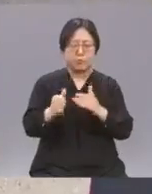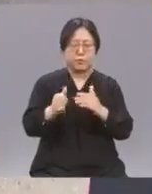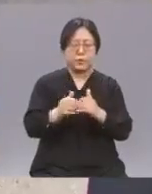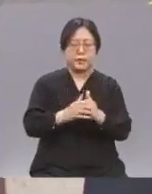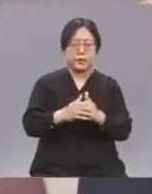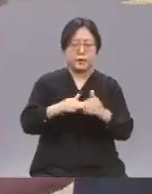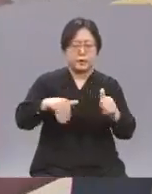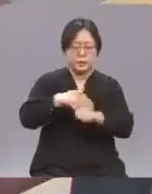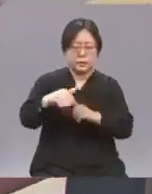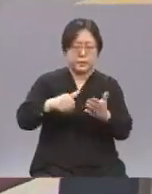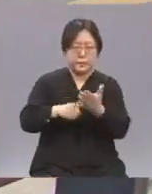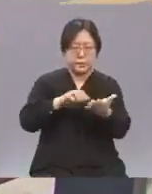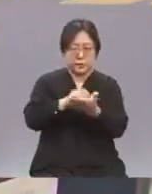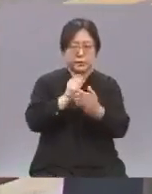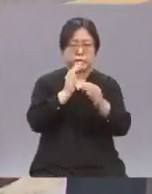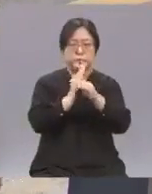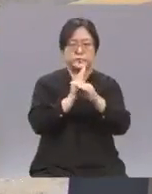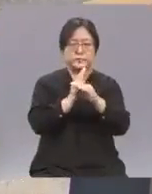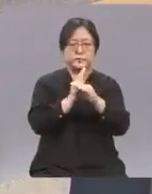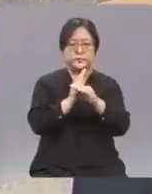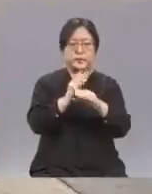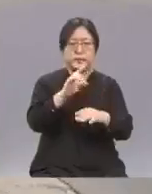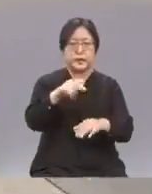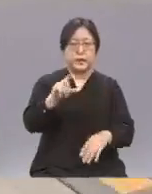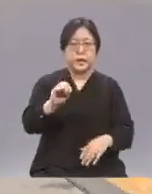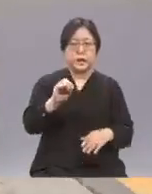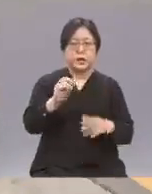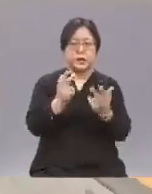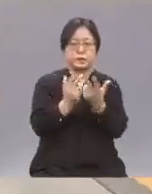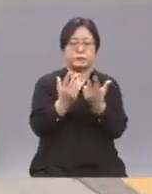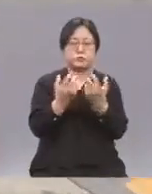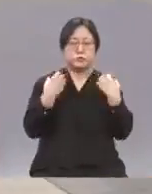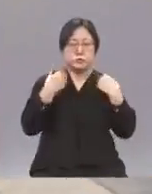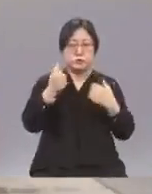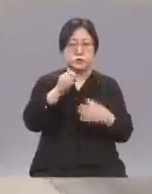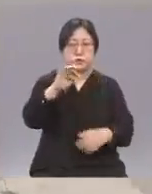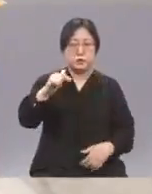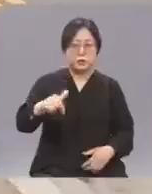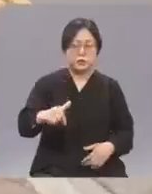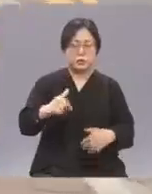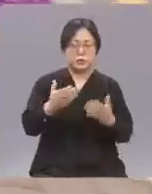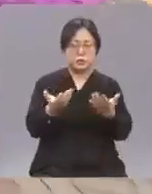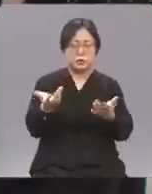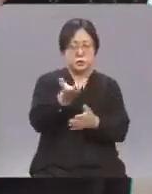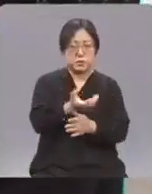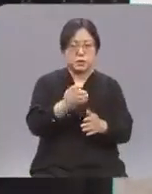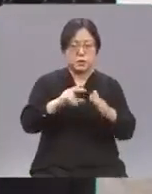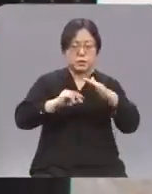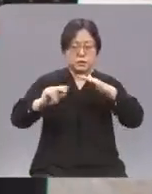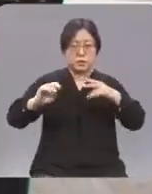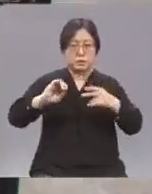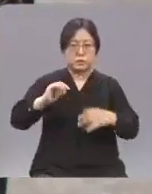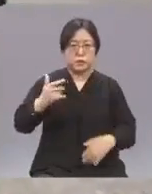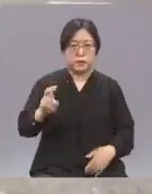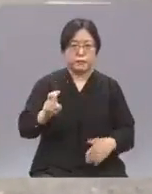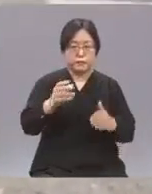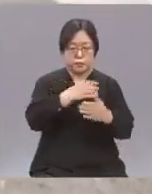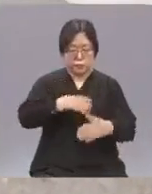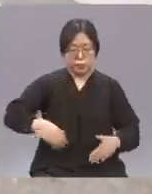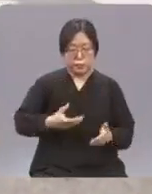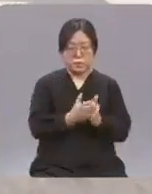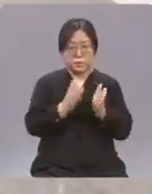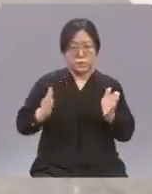바닥 민심을 다지고 있습니다. 강 후보는 북구청사 7지구 이전과 광주 도시철도 우남동 연장 등